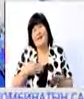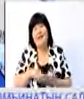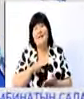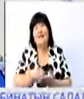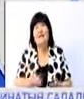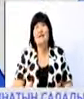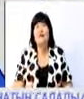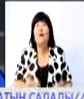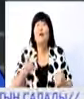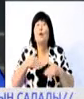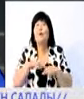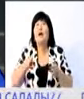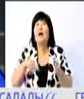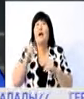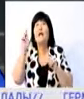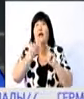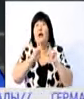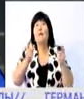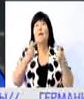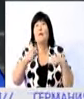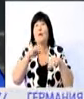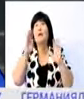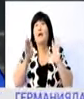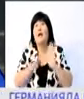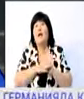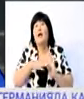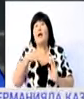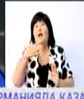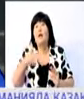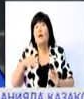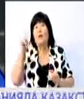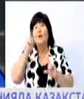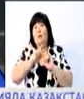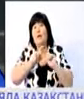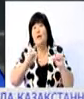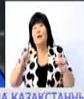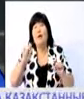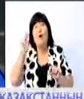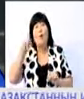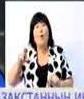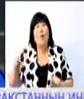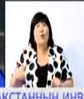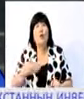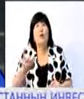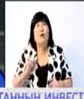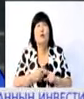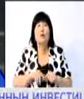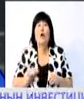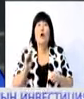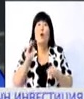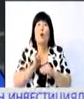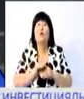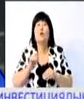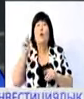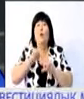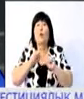салысты. Бұл шеруге қалалық білім бөліміне қарасты 54 білім беру ұйымдарының оқушылары мен қосымша оқу